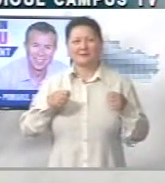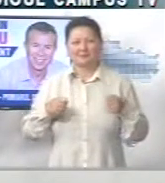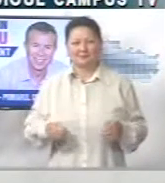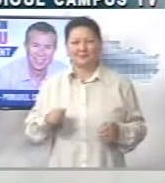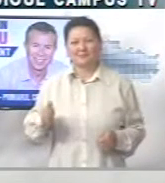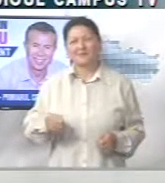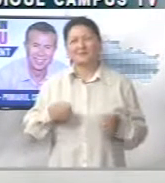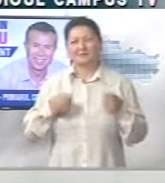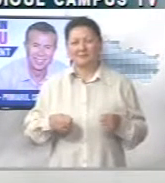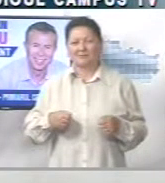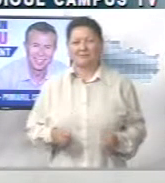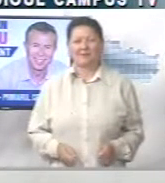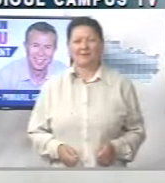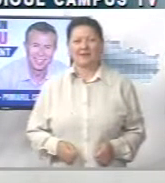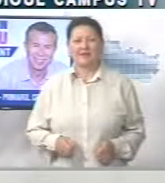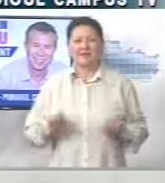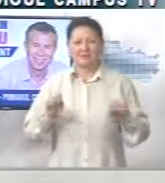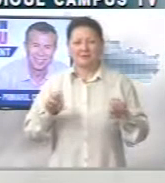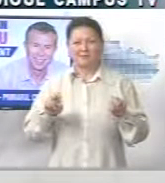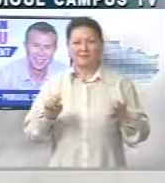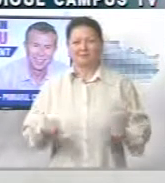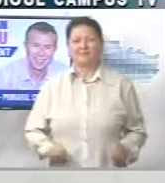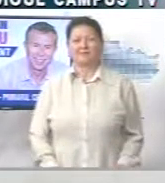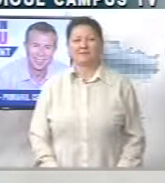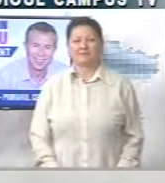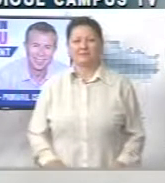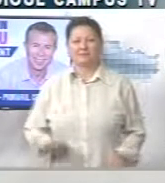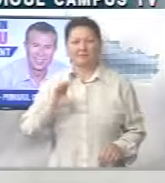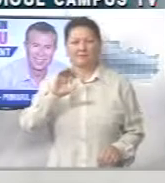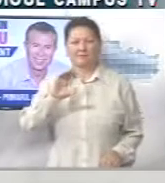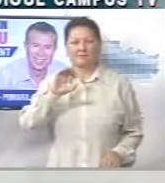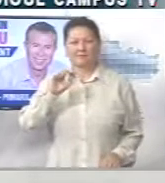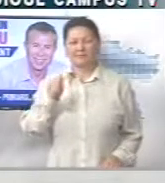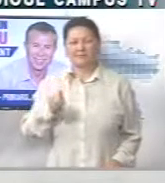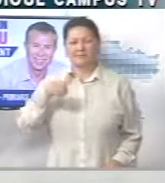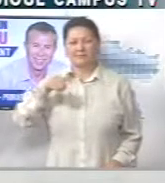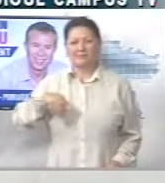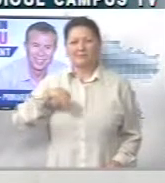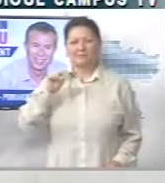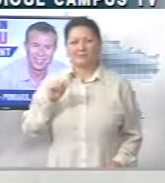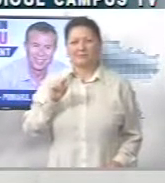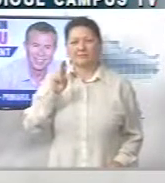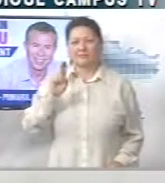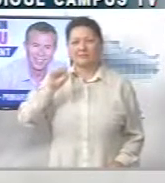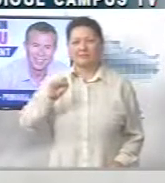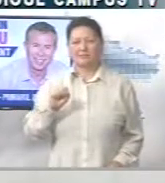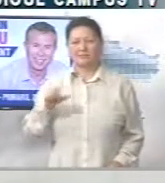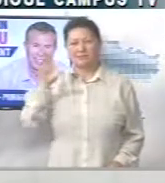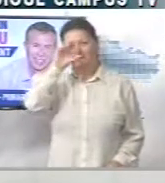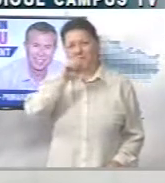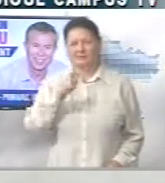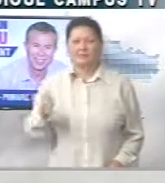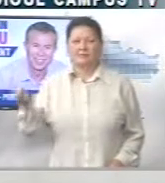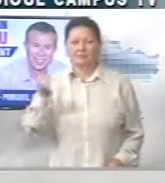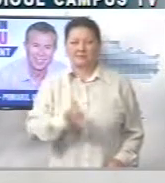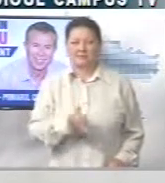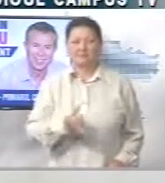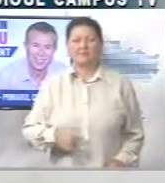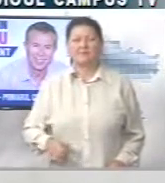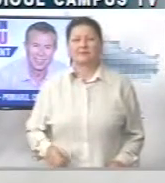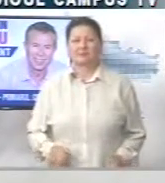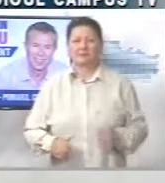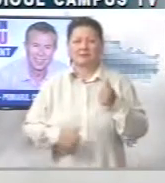Ediția emisiunii Campus.pi. În această seară, invitatul meu este candidatul independent la primăria